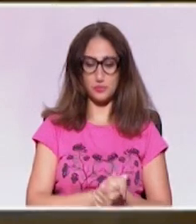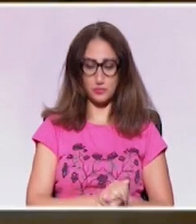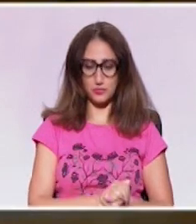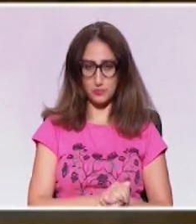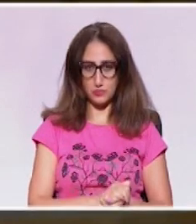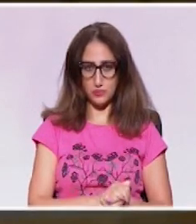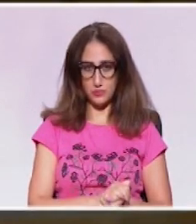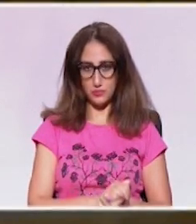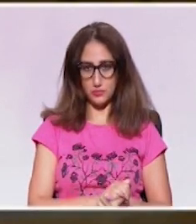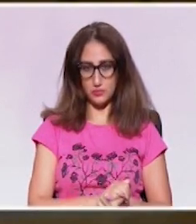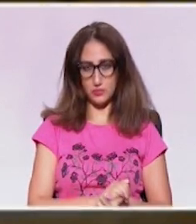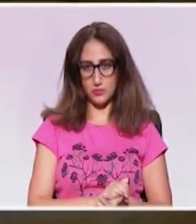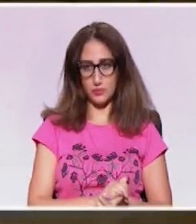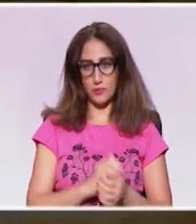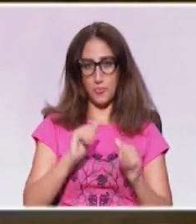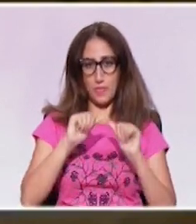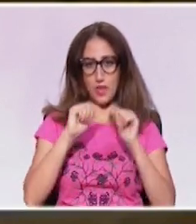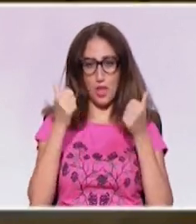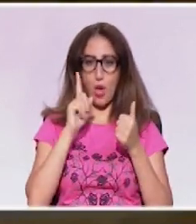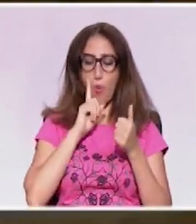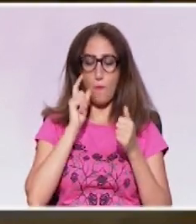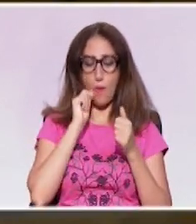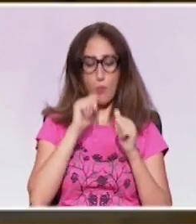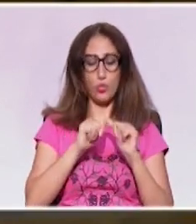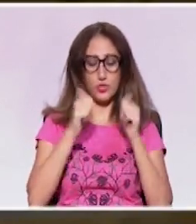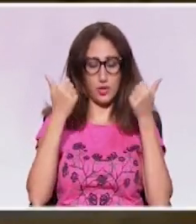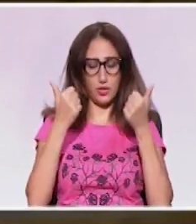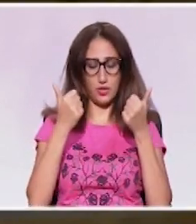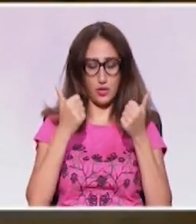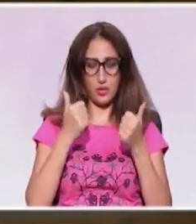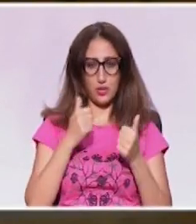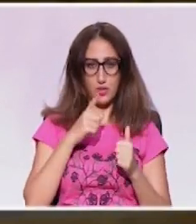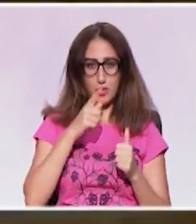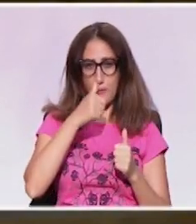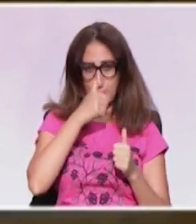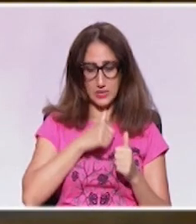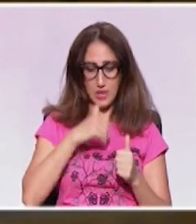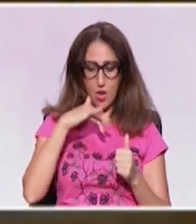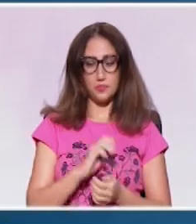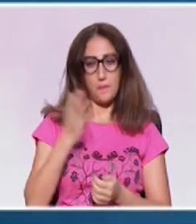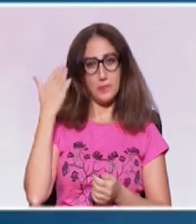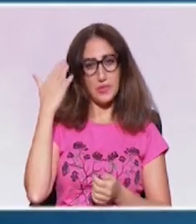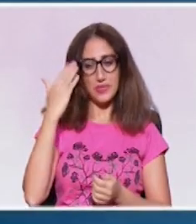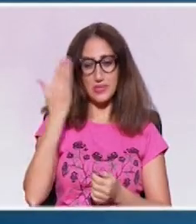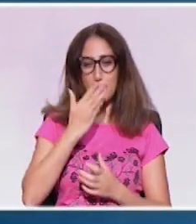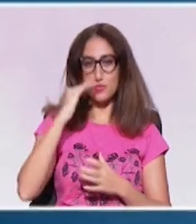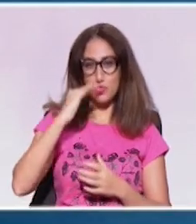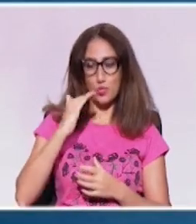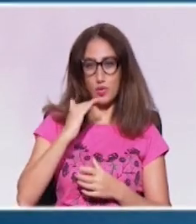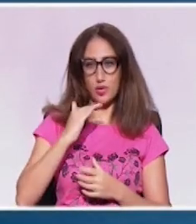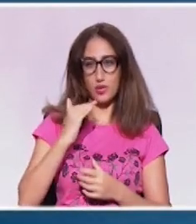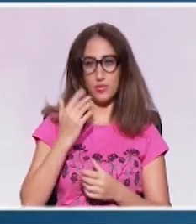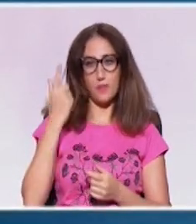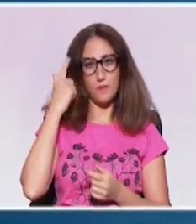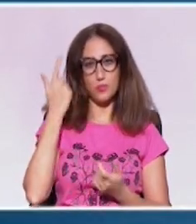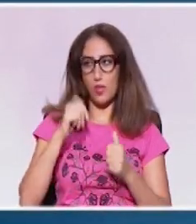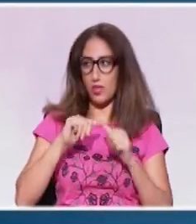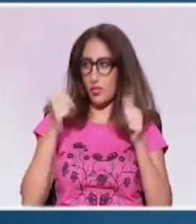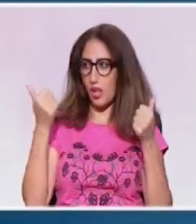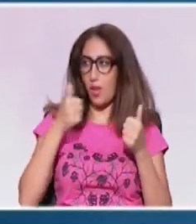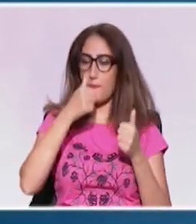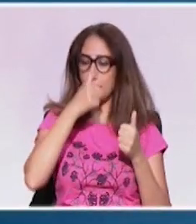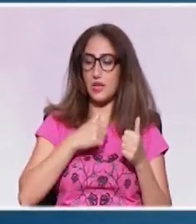مدى انفصال والدك عن والدتك سبب جواكي جرح وشرخ؟ يعني وانت صغير بيحقق لك شوية